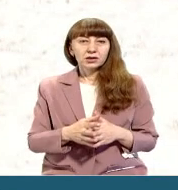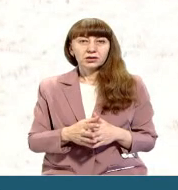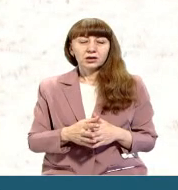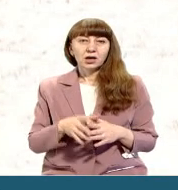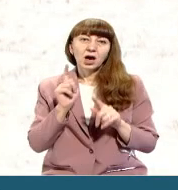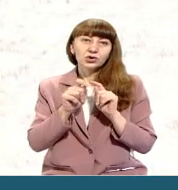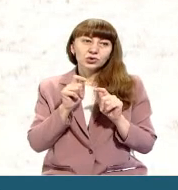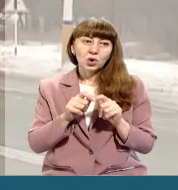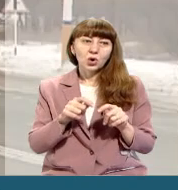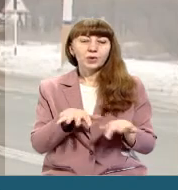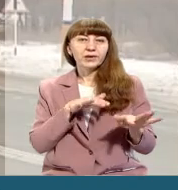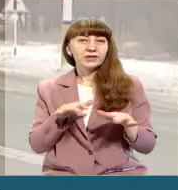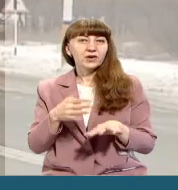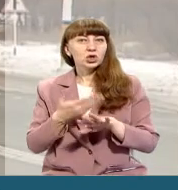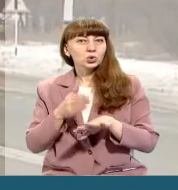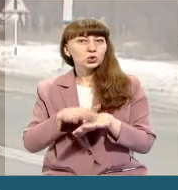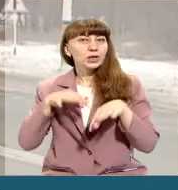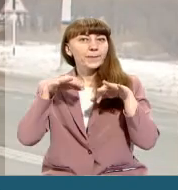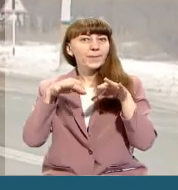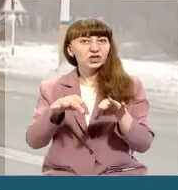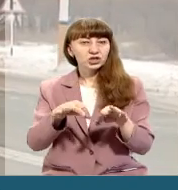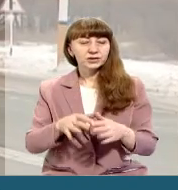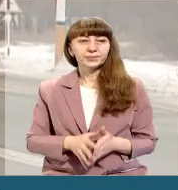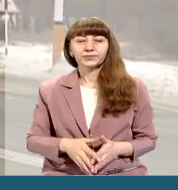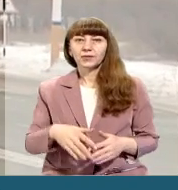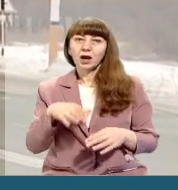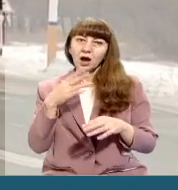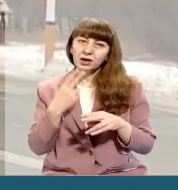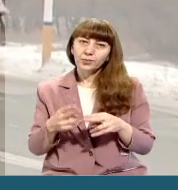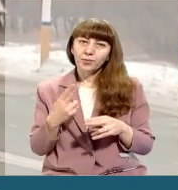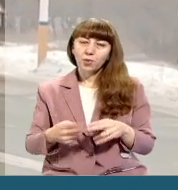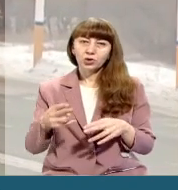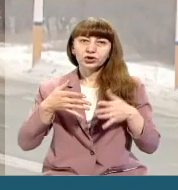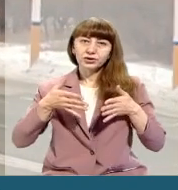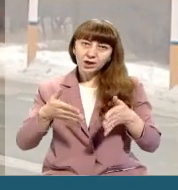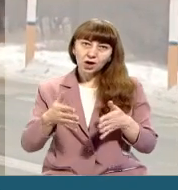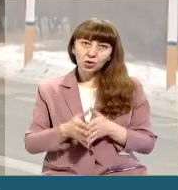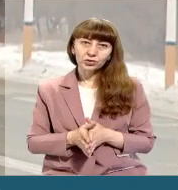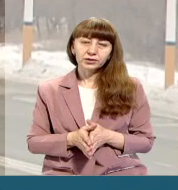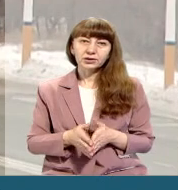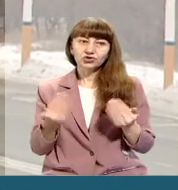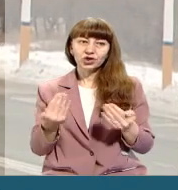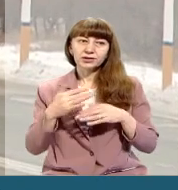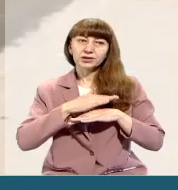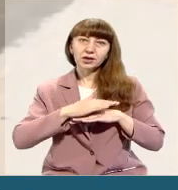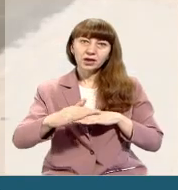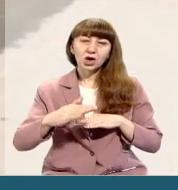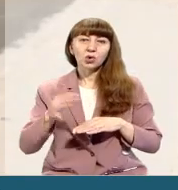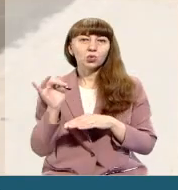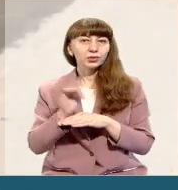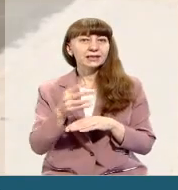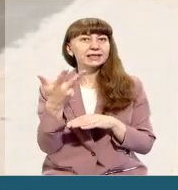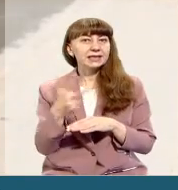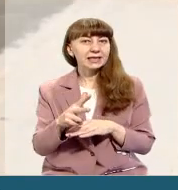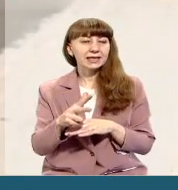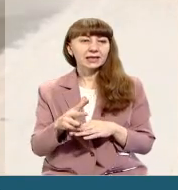улице передвижения грузовых транспортных средств они портят дорожное покрытие сейчас на дорогах установлено уже